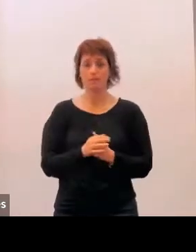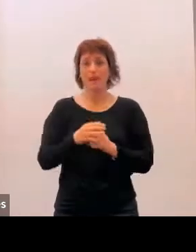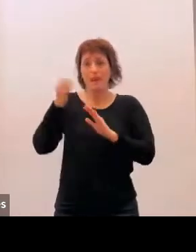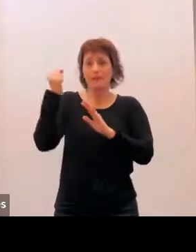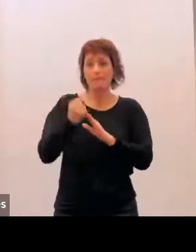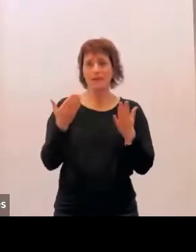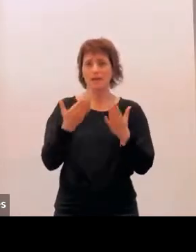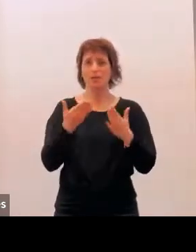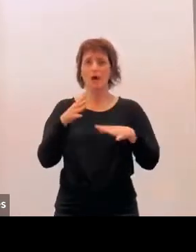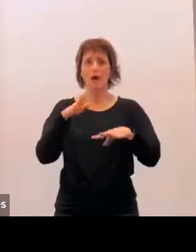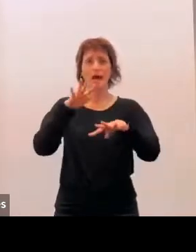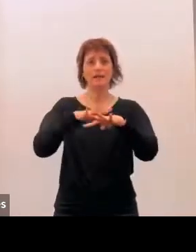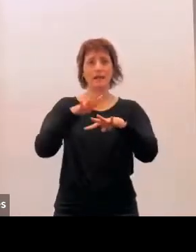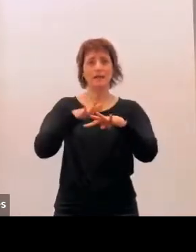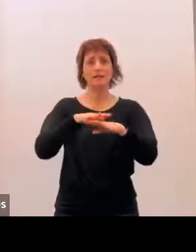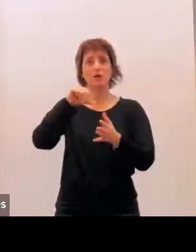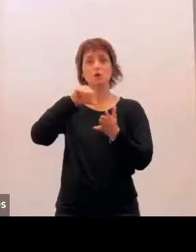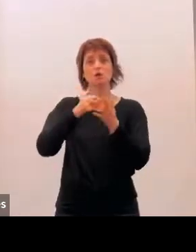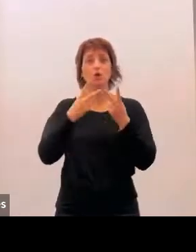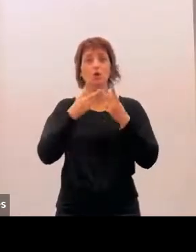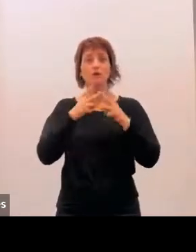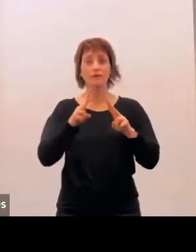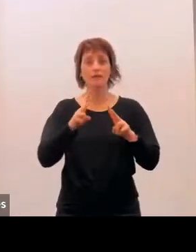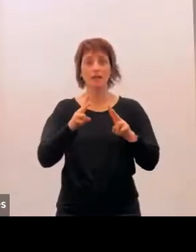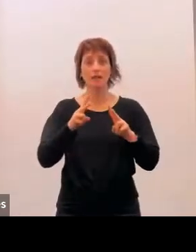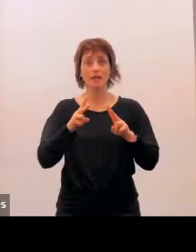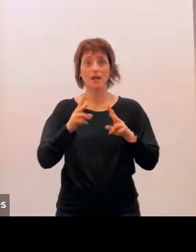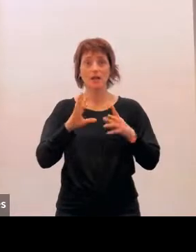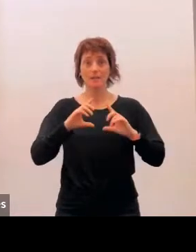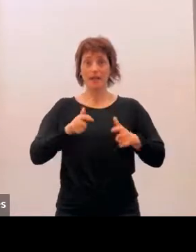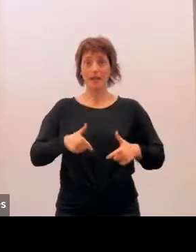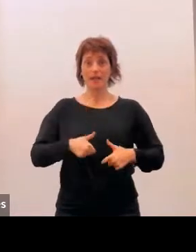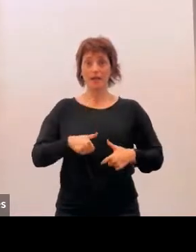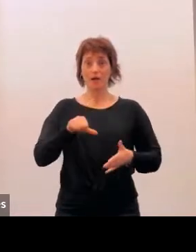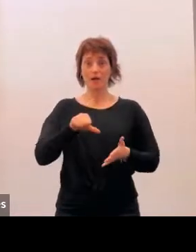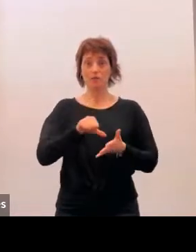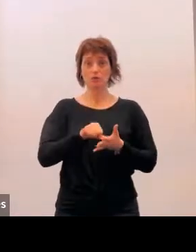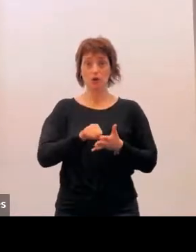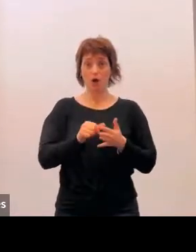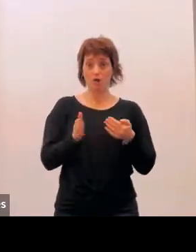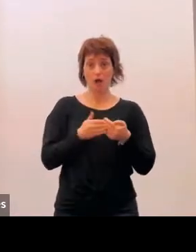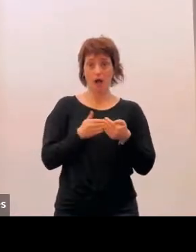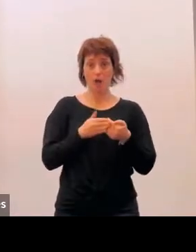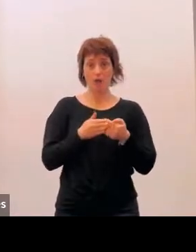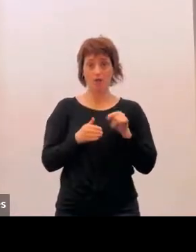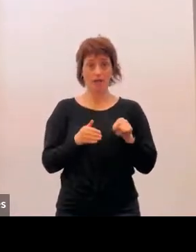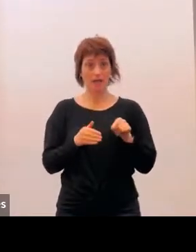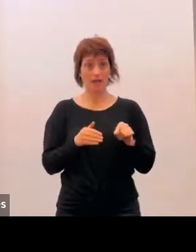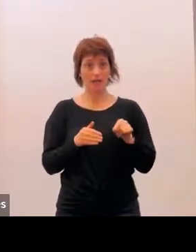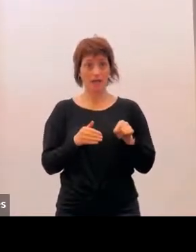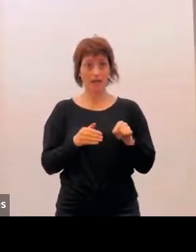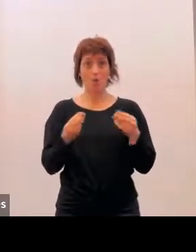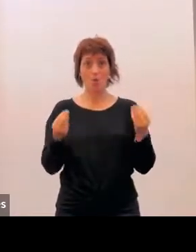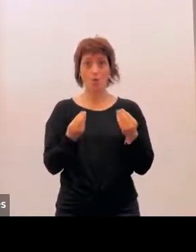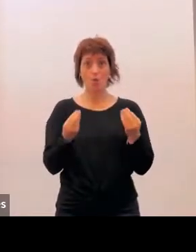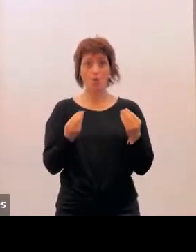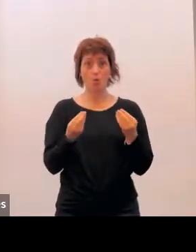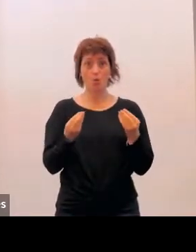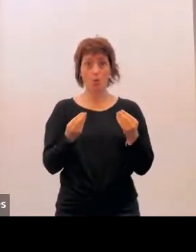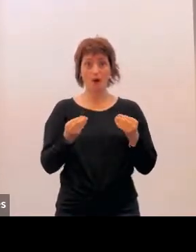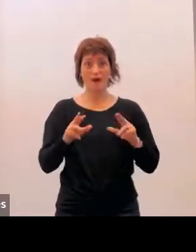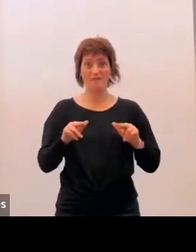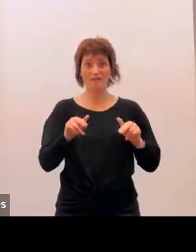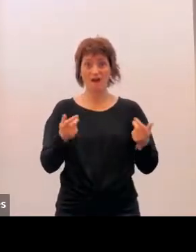ville sort de terre et la seule école publique du quartier est sur les rails d'une